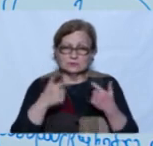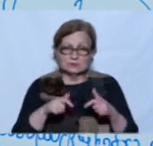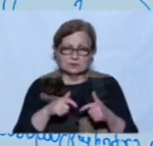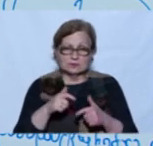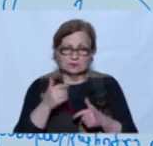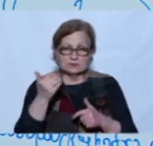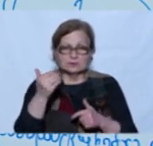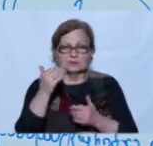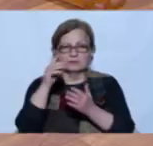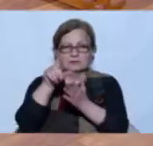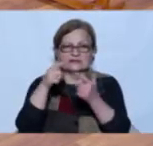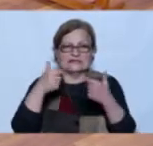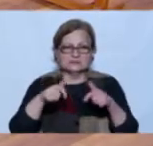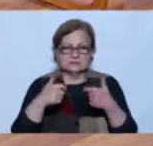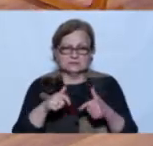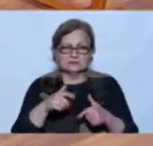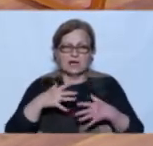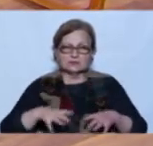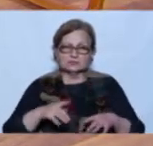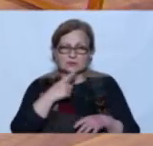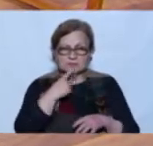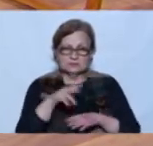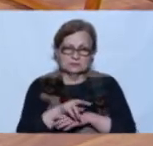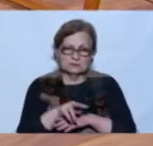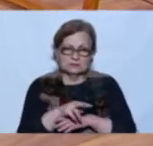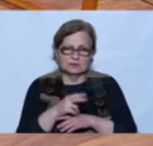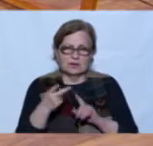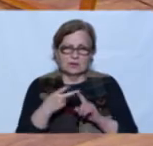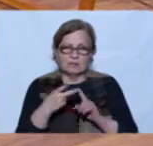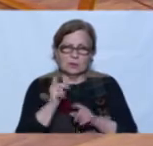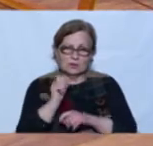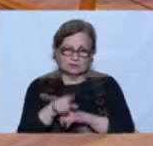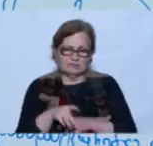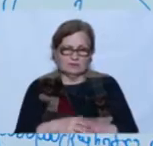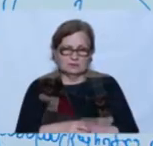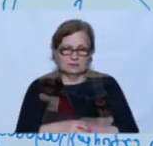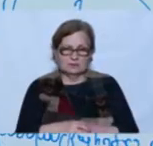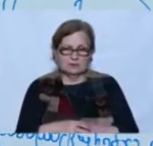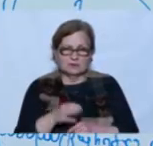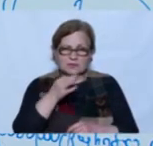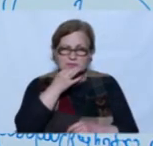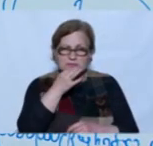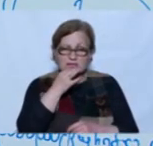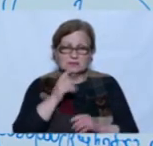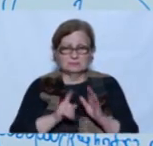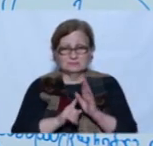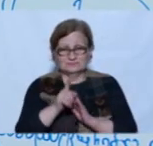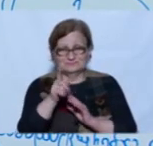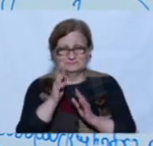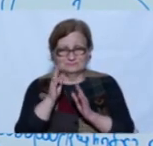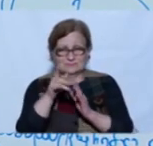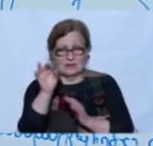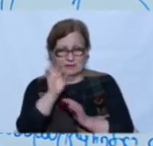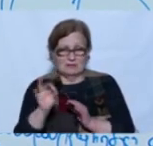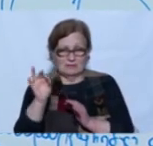გამოცდების ტესტის ქართულ ენასა და ლიტერატურაში მეორე დავალება. მოდით, სანამ უშუალოდ არგუმენტირებულ